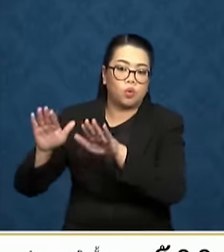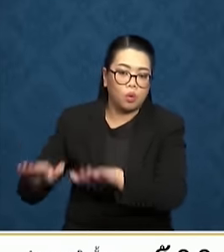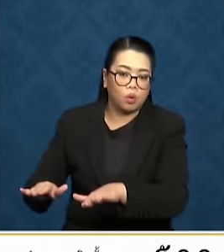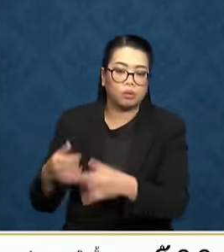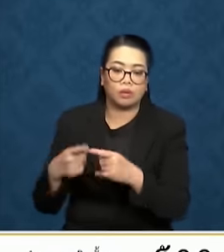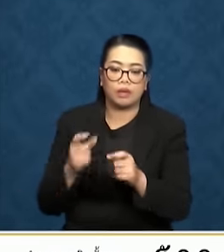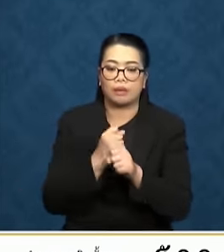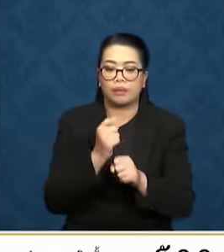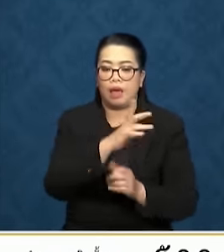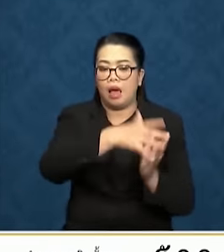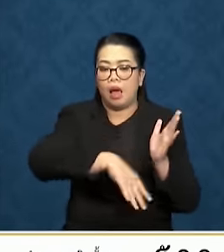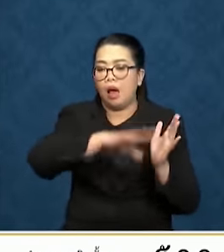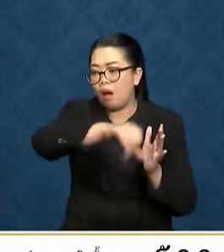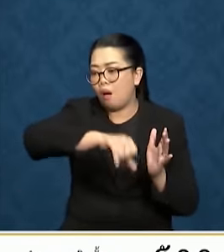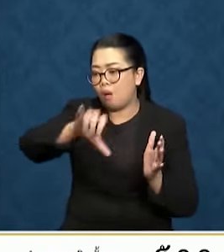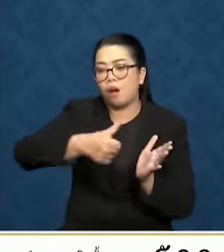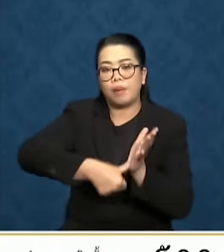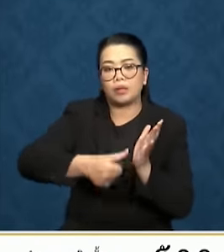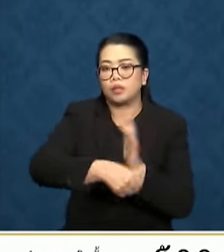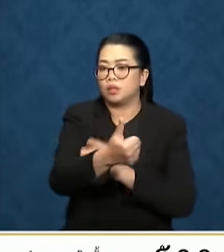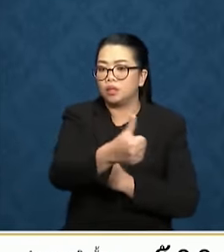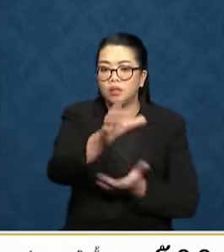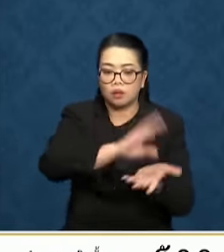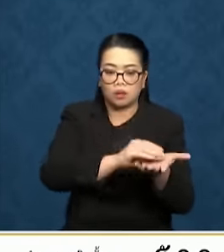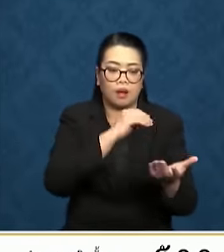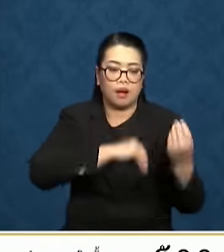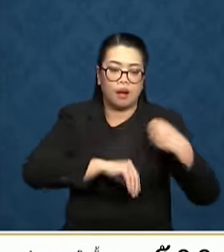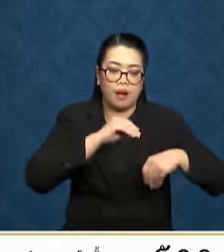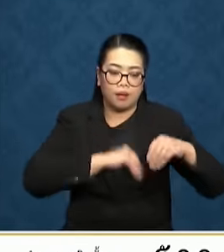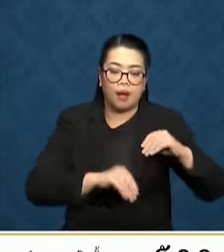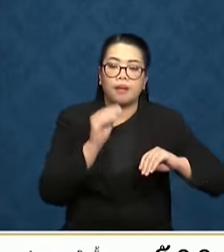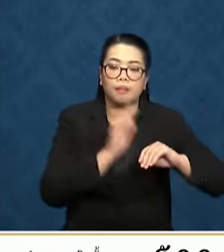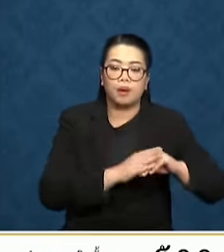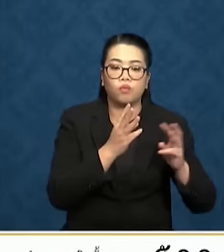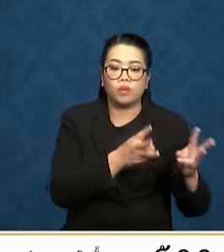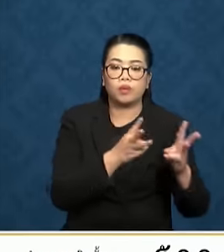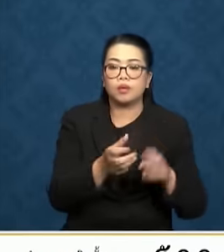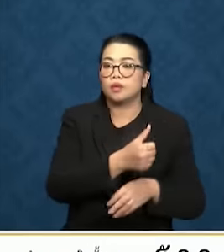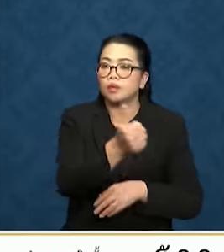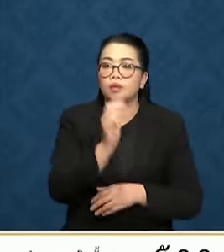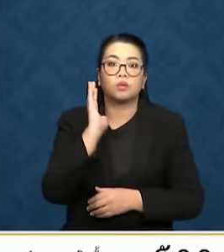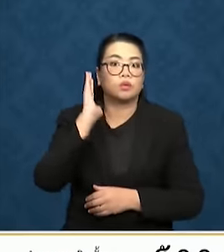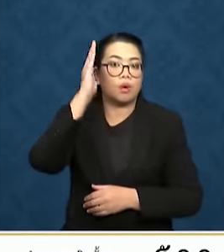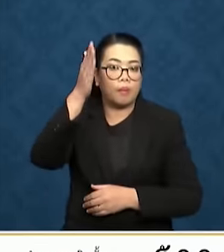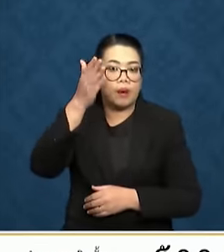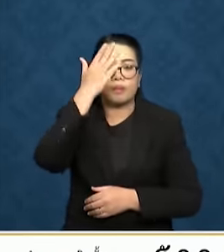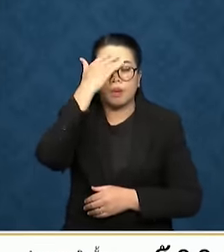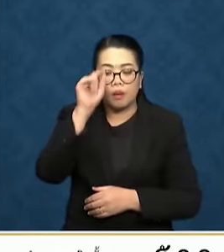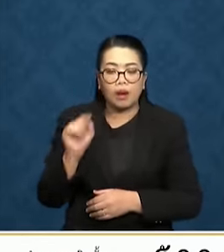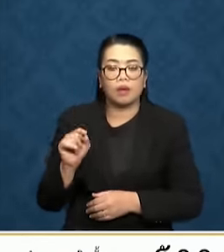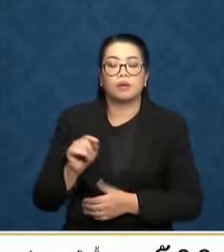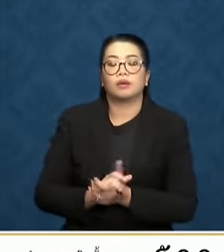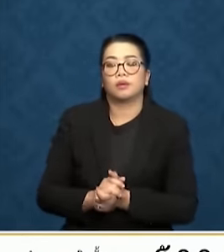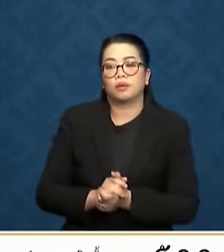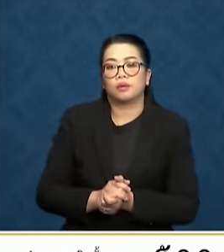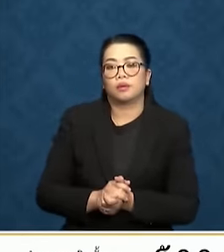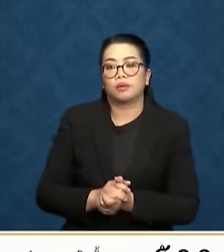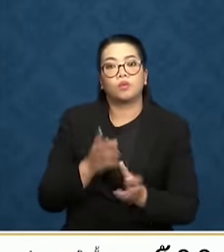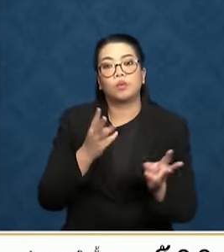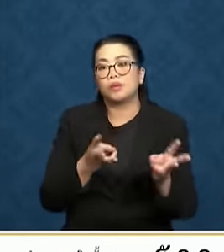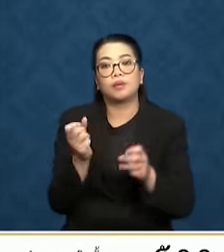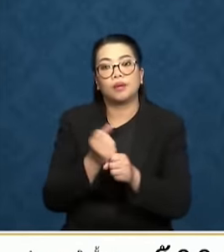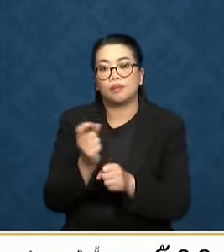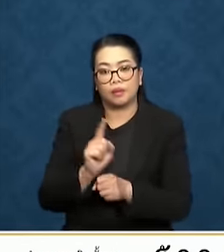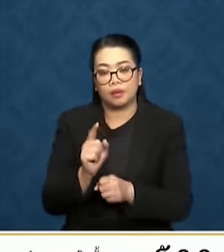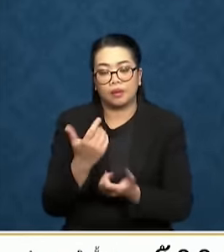ยังไงครับที่ให้ไม่ต้องใช้ภาษีแบตในการที่จะเป็นรายได้ในการที่จะเอามาใช้จ่ายต่อไปในอนาคตต่อมาในแนวราบตอนนี้นี่